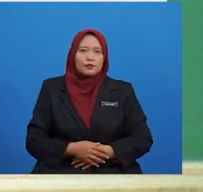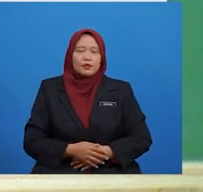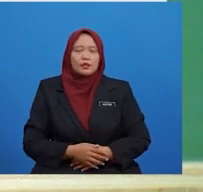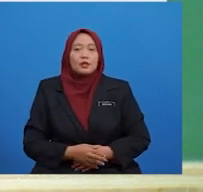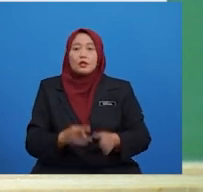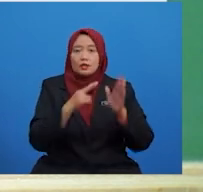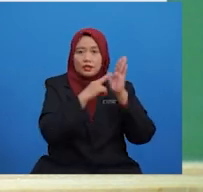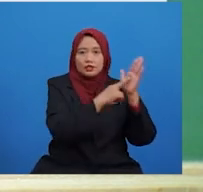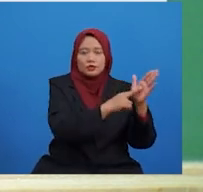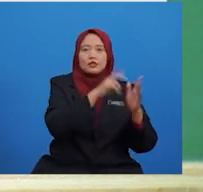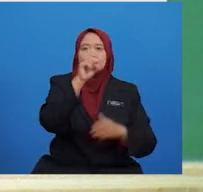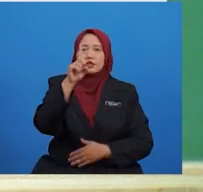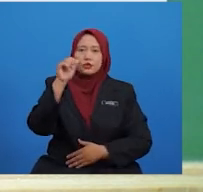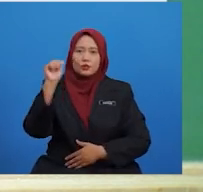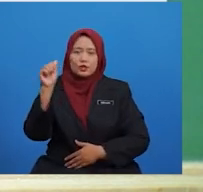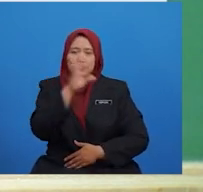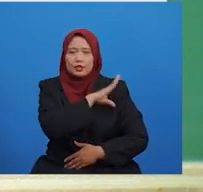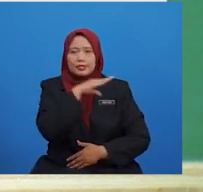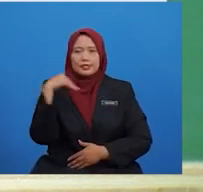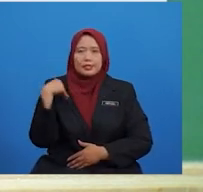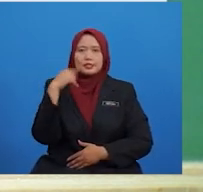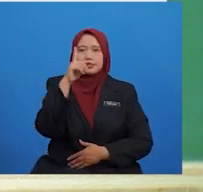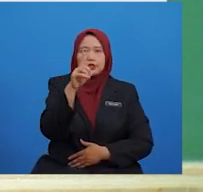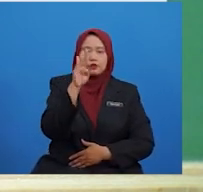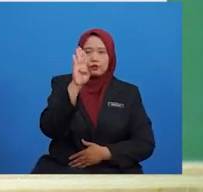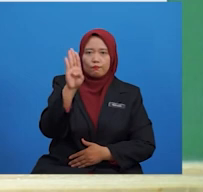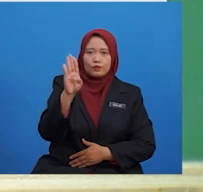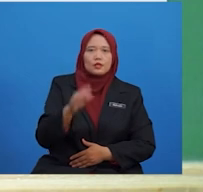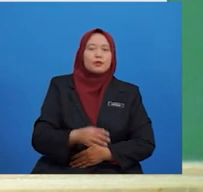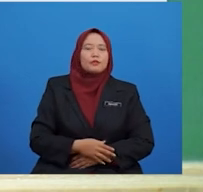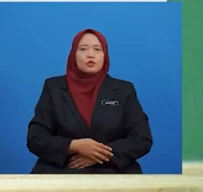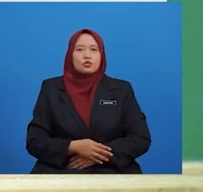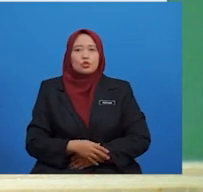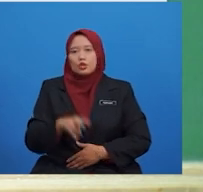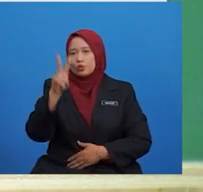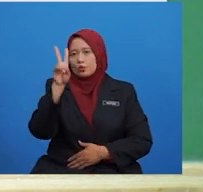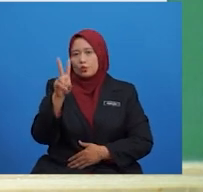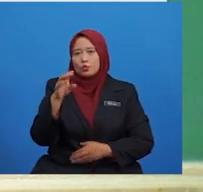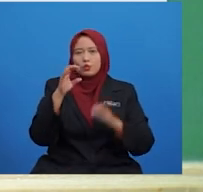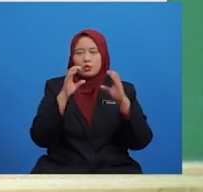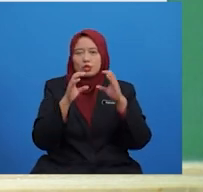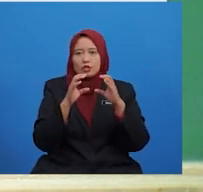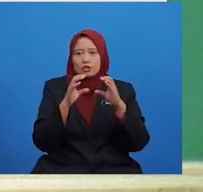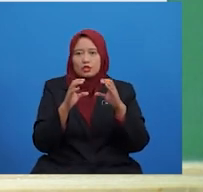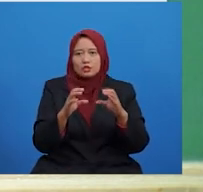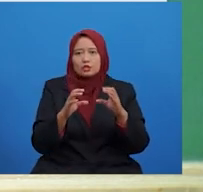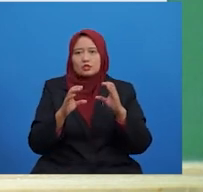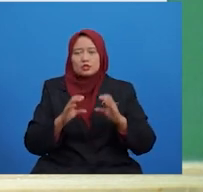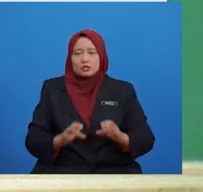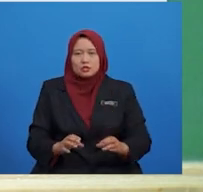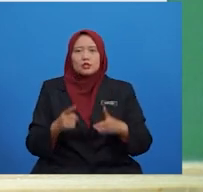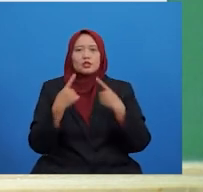dan 1B menunjukkan dua sinteks cara pengisytiharan pemboleh